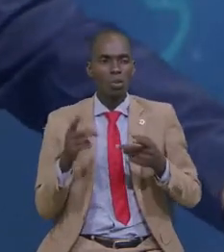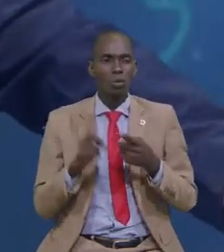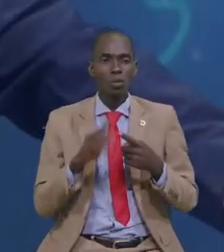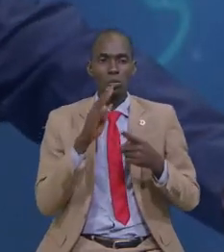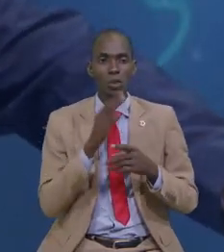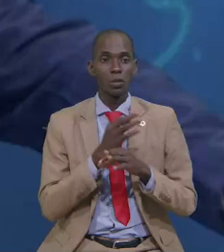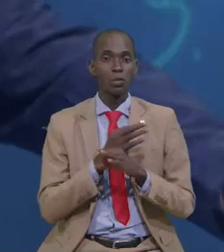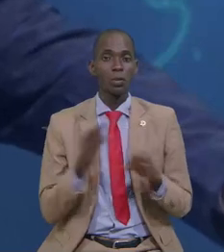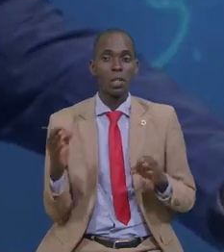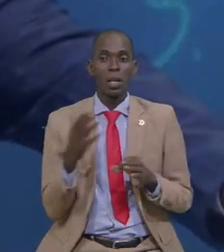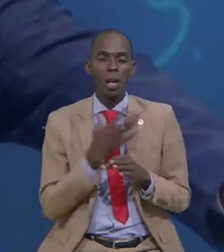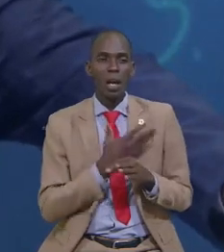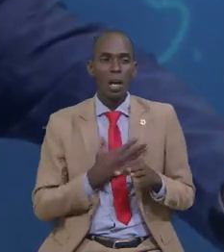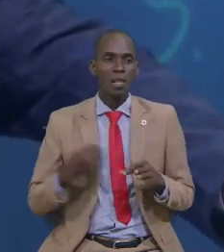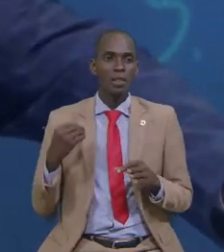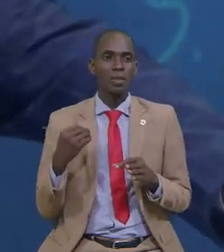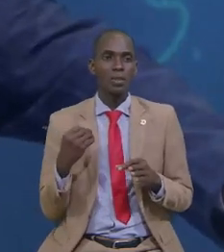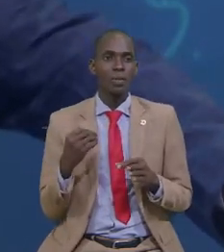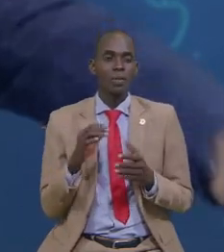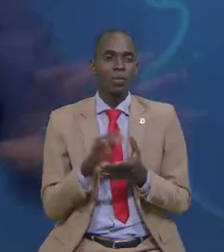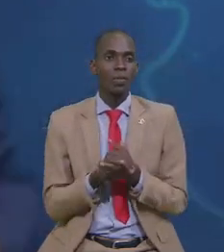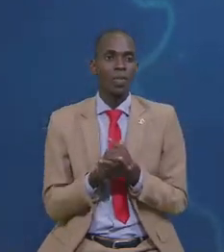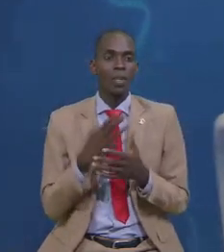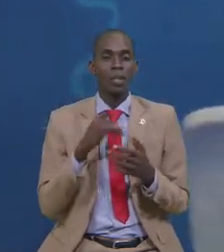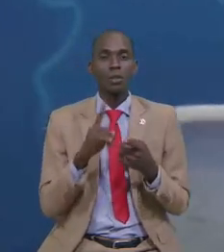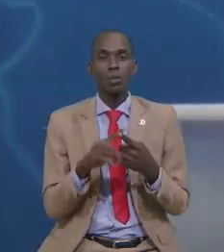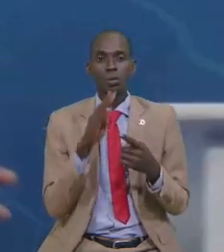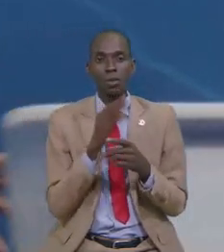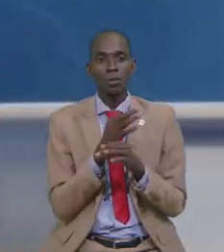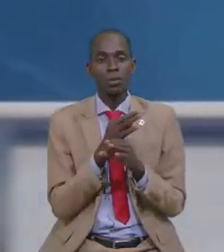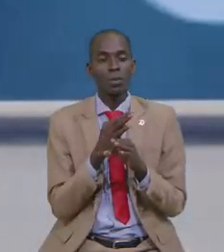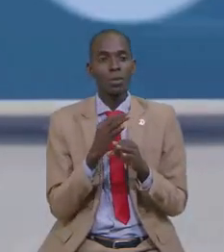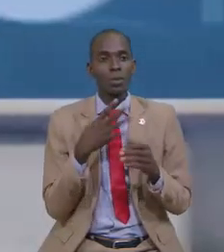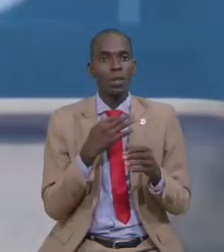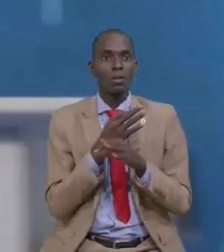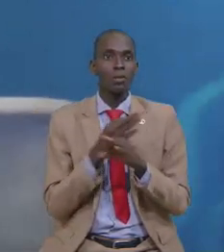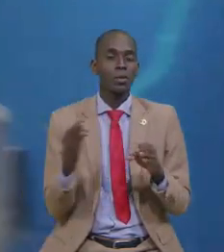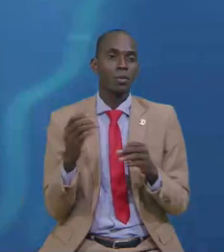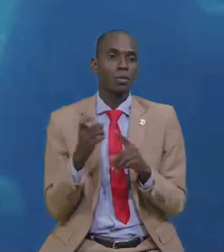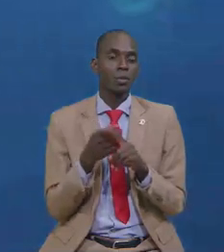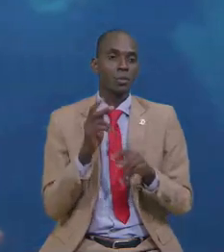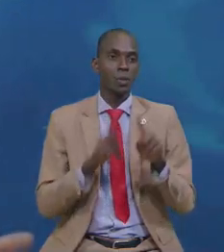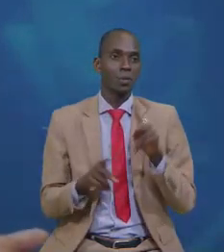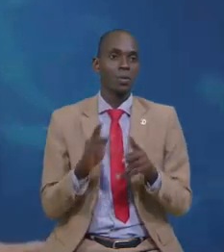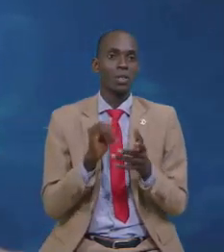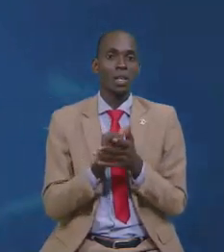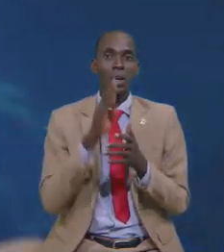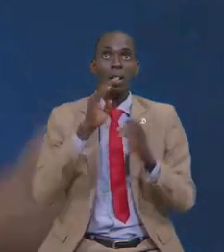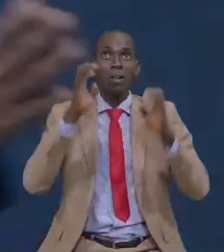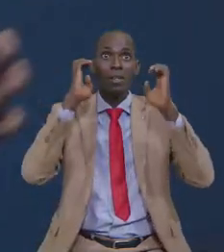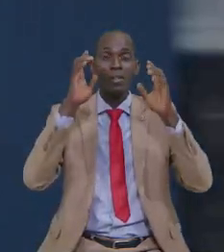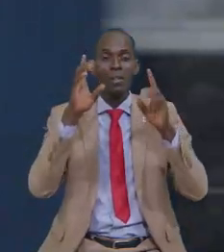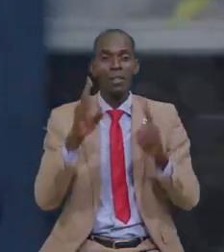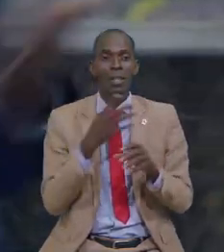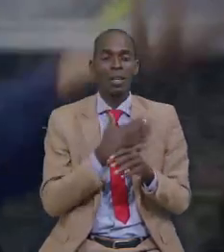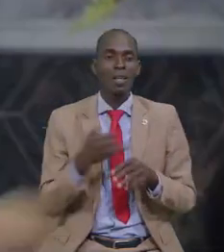Aller prêcher aux païens civilisés pour les affranchir. Aller